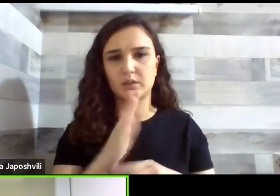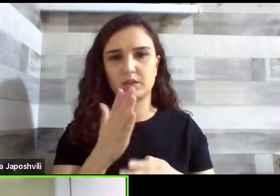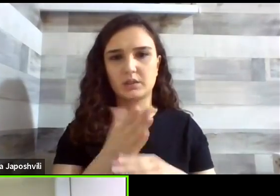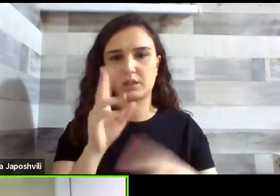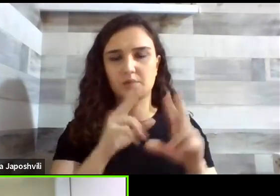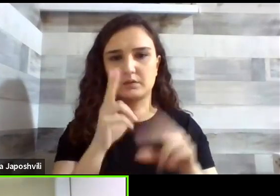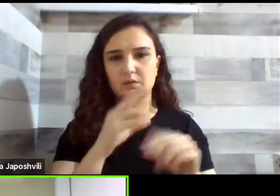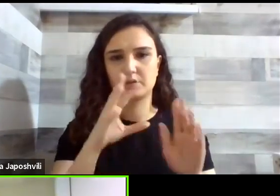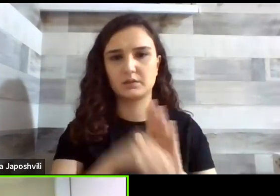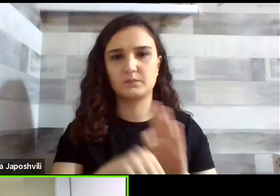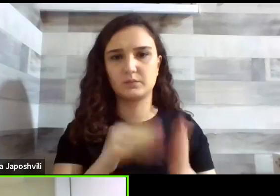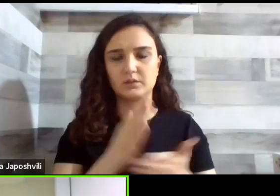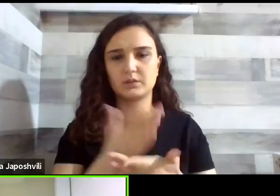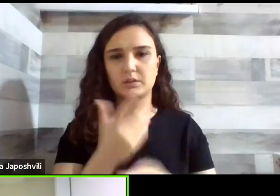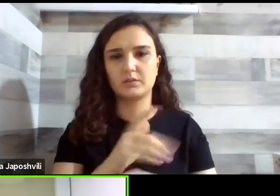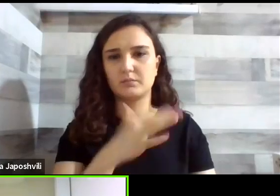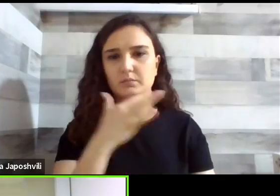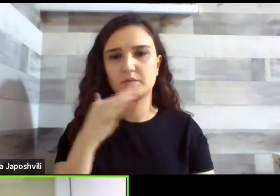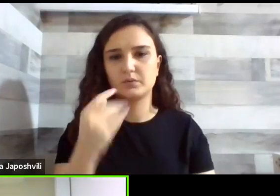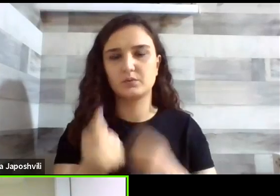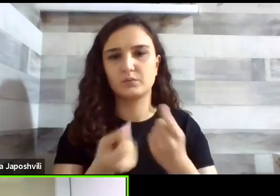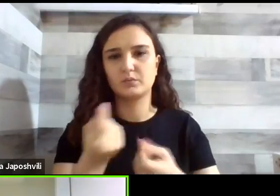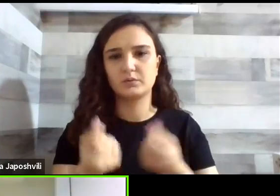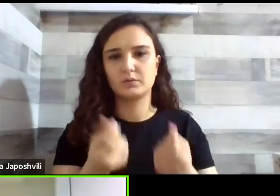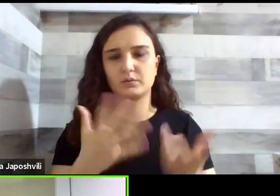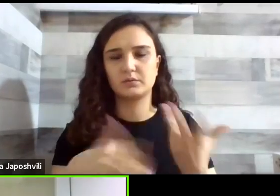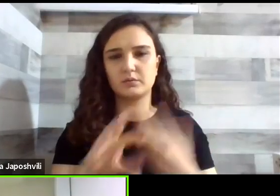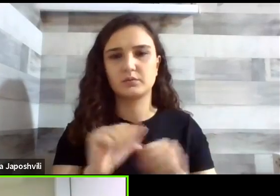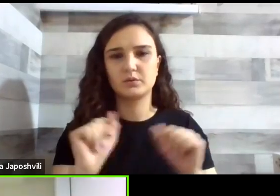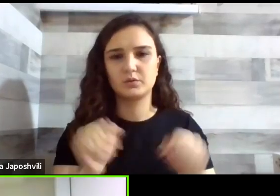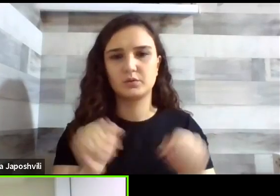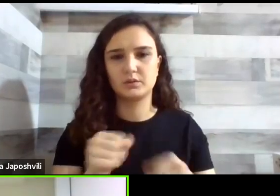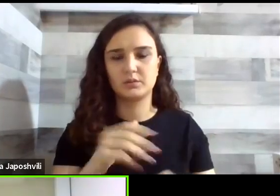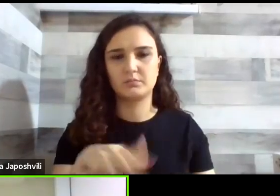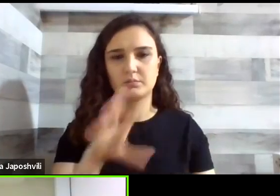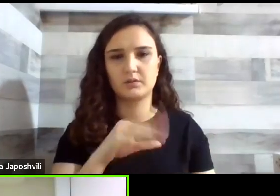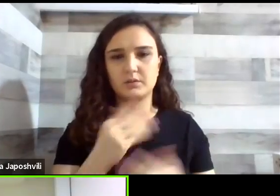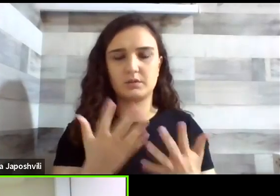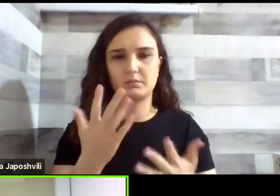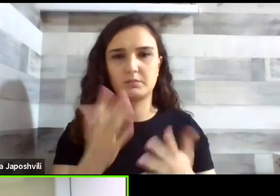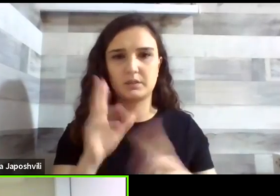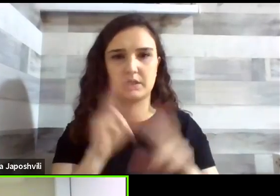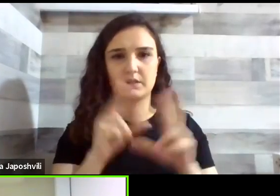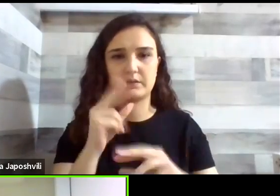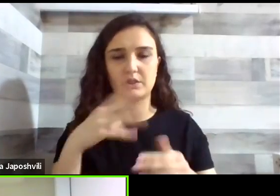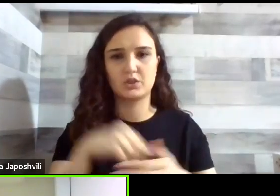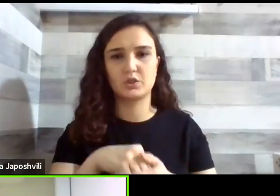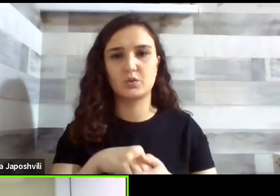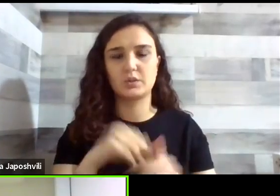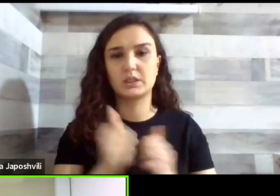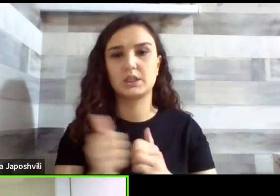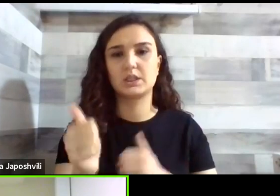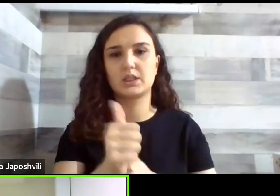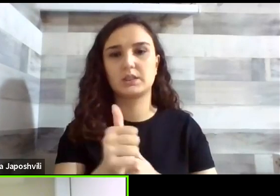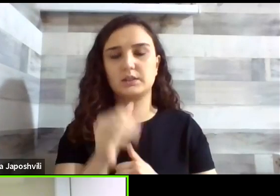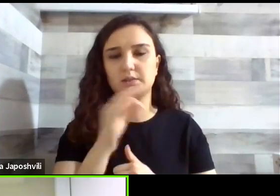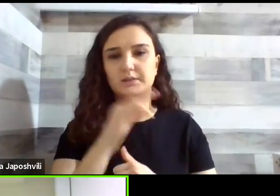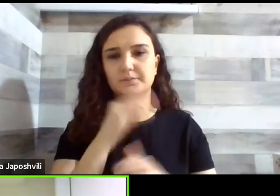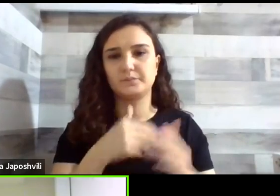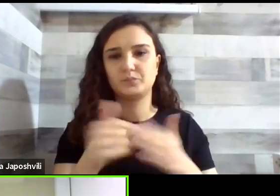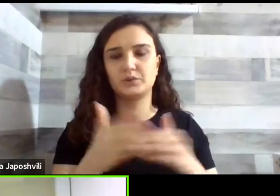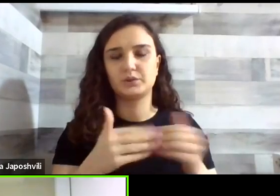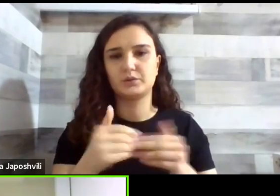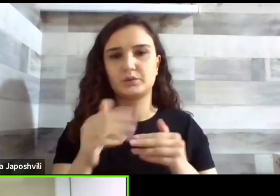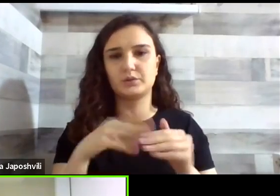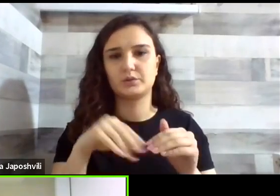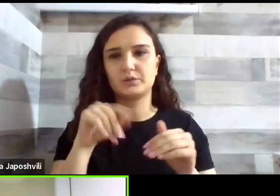გათვალისწინებულა. არის ძალიან ბევრი ნიუანსი, რომელიც შეუძლებელია ალბათ გაითვალისწინო წინასწარ, სანამ პრაქტიკ კაში აი